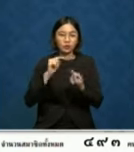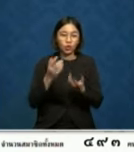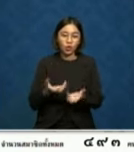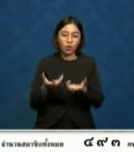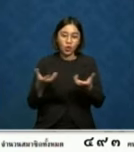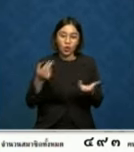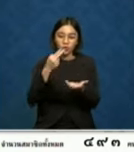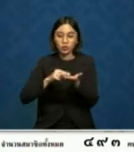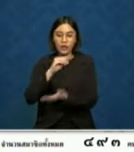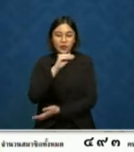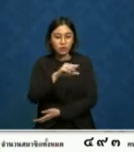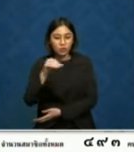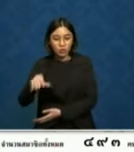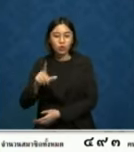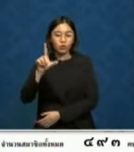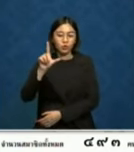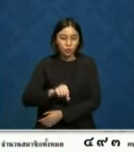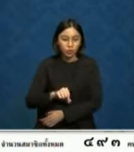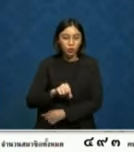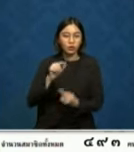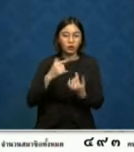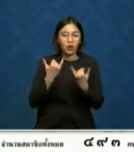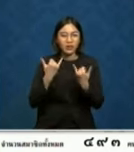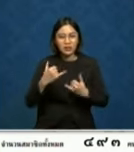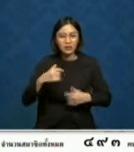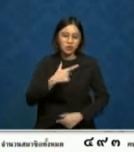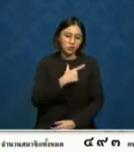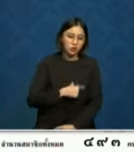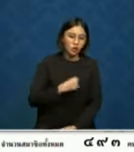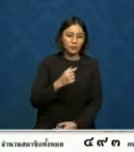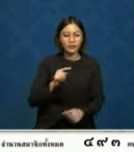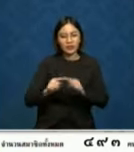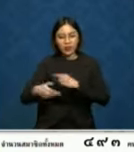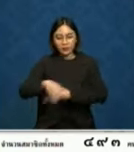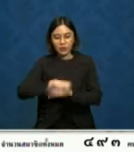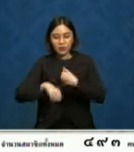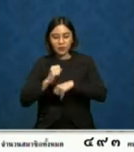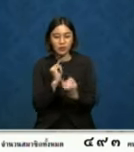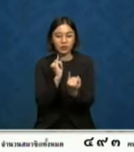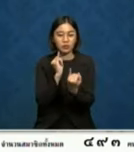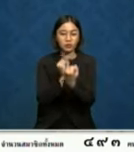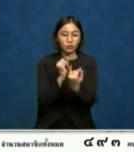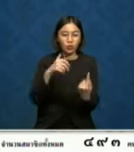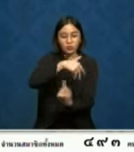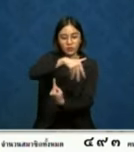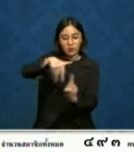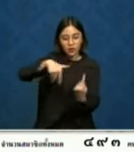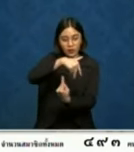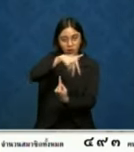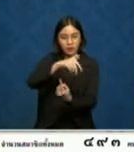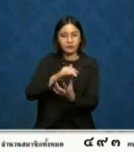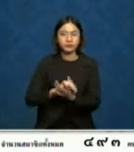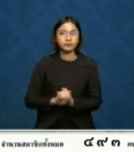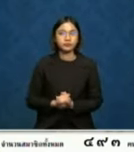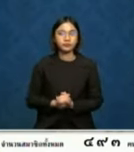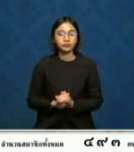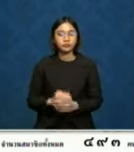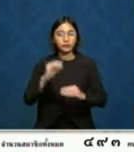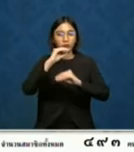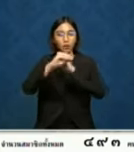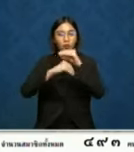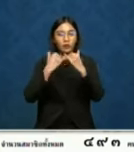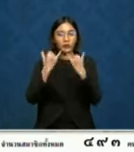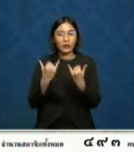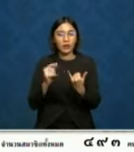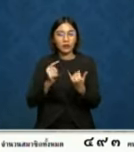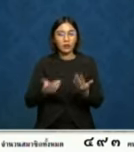ส่งสินค้าที่ต่ำและเทรนด์ที่กำลังมาคือการปฏิบัติที่เป็นมิตรต่อสิ่งสภาพแวดล้อมซึ่งโครงการนี้